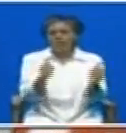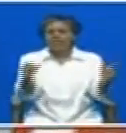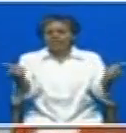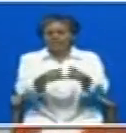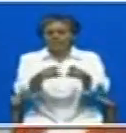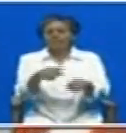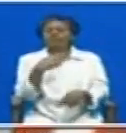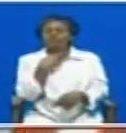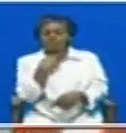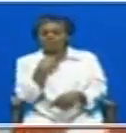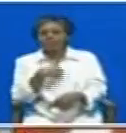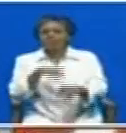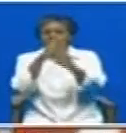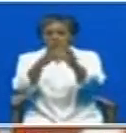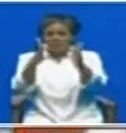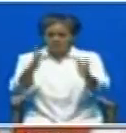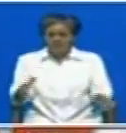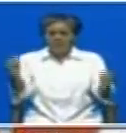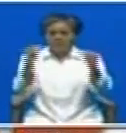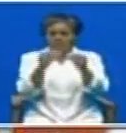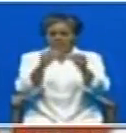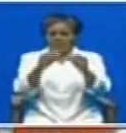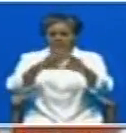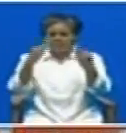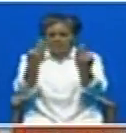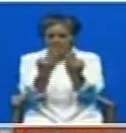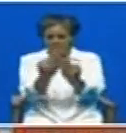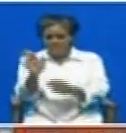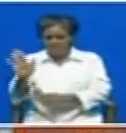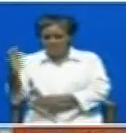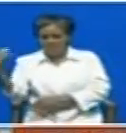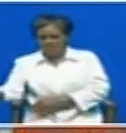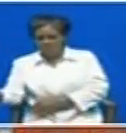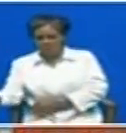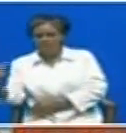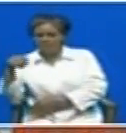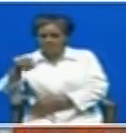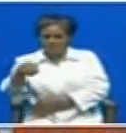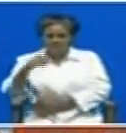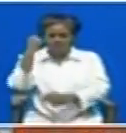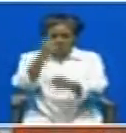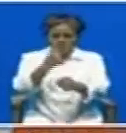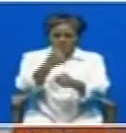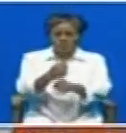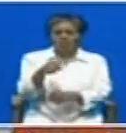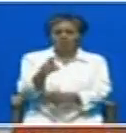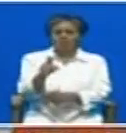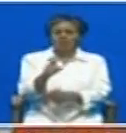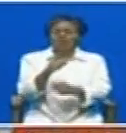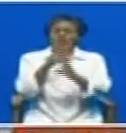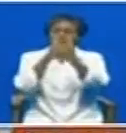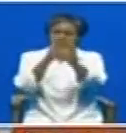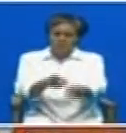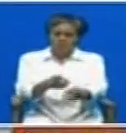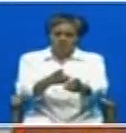wakoloni luofti matambo alikutana Na watoto Wa mzee zefania mwakio waliokuwa wakifanya kazi Hiyo ha katika